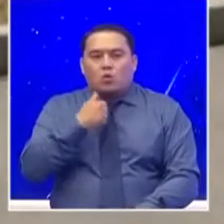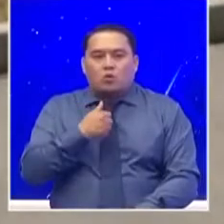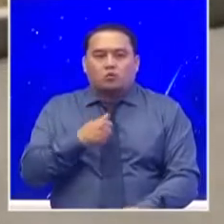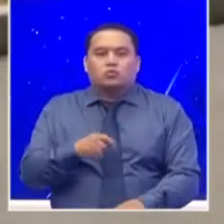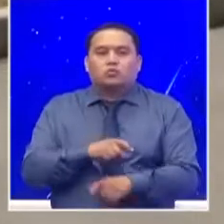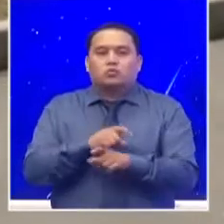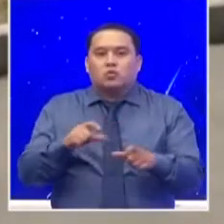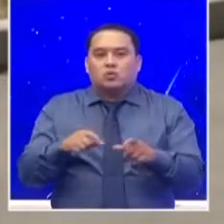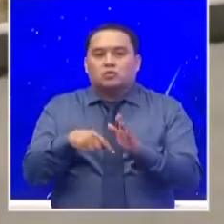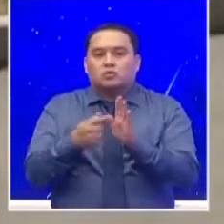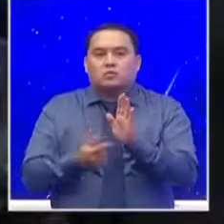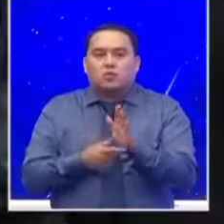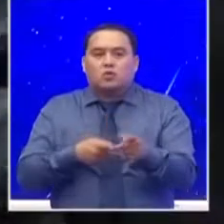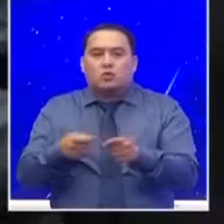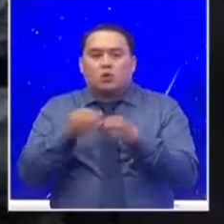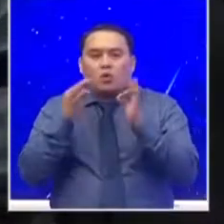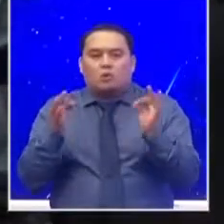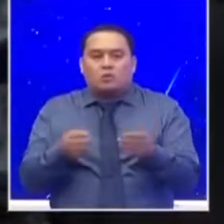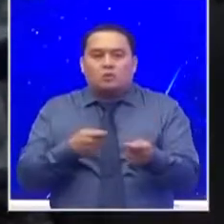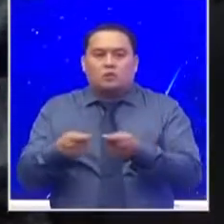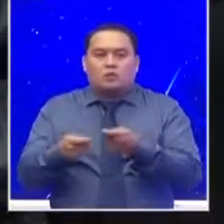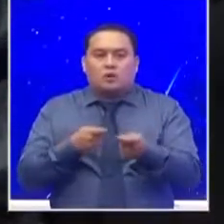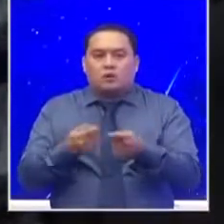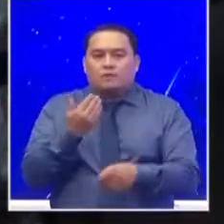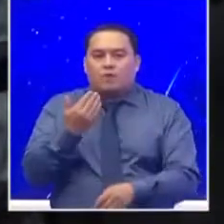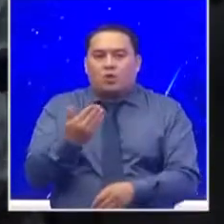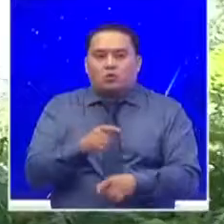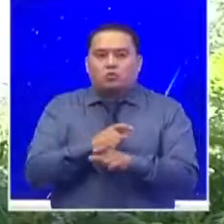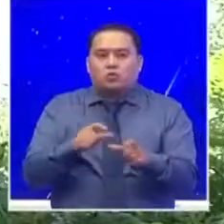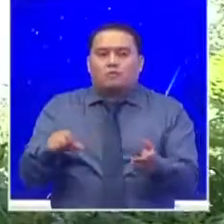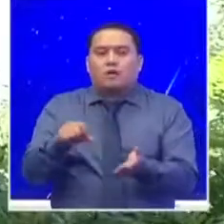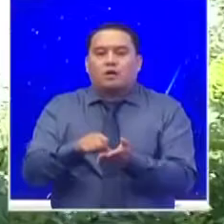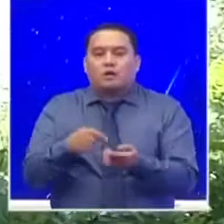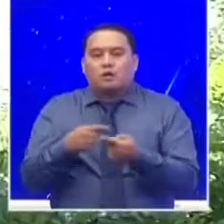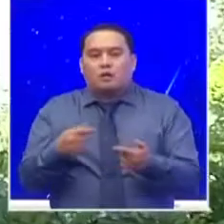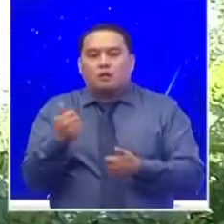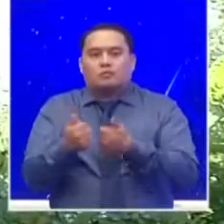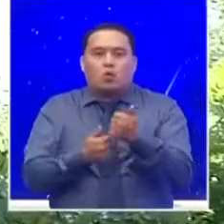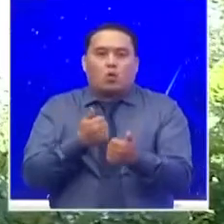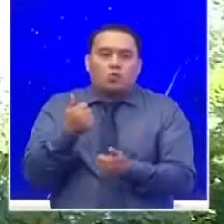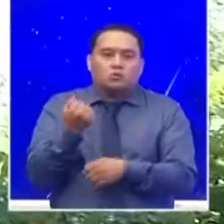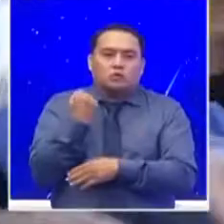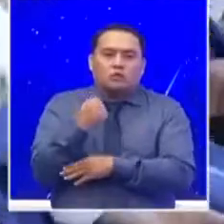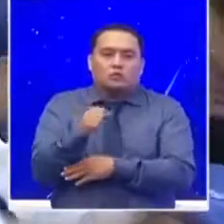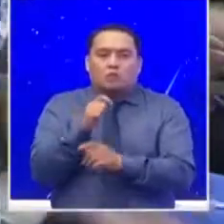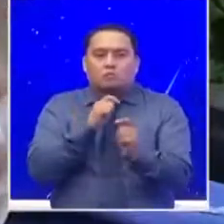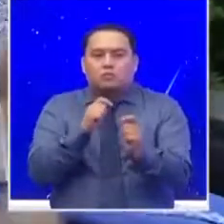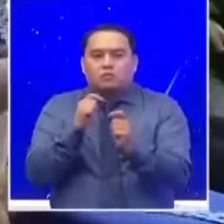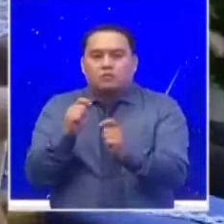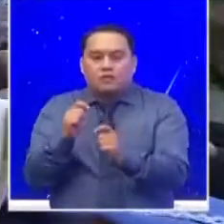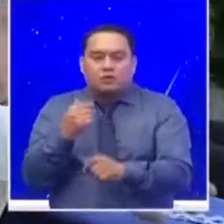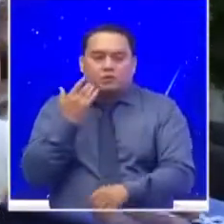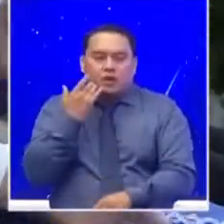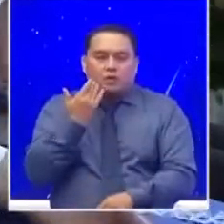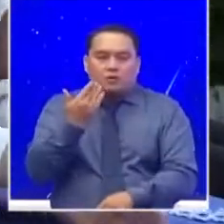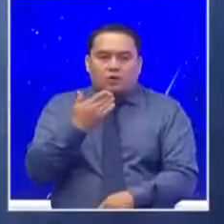номер 17. Под руководством опытного музыканта Риммы Самигулиной школьники выступают на различных конкурсах, завоевывают призовые места. И, надо